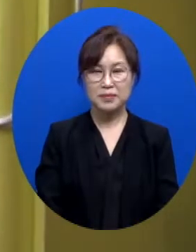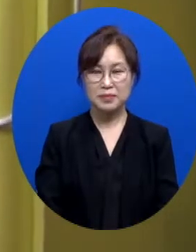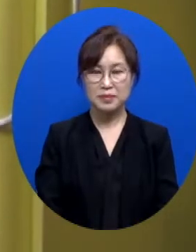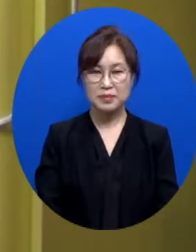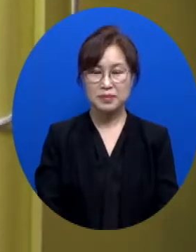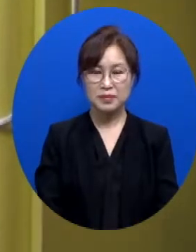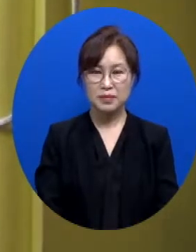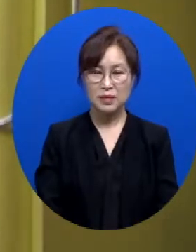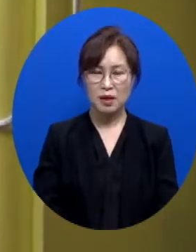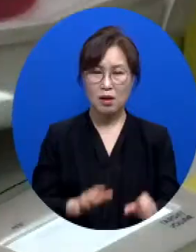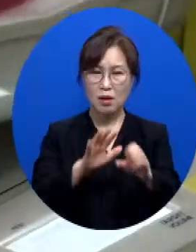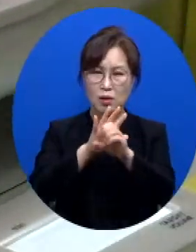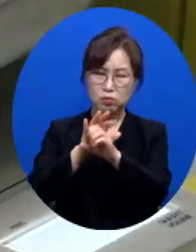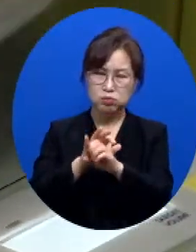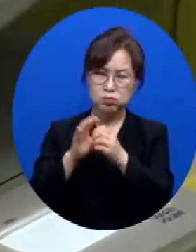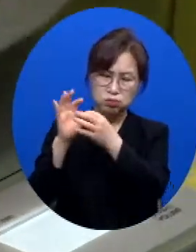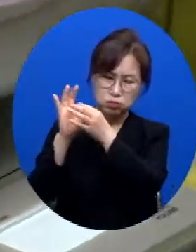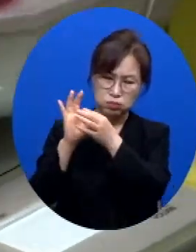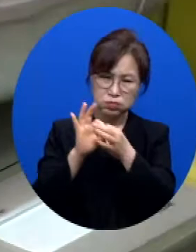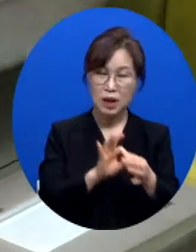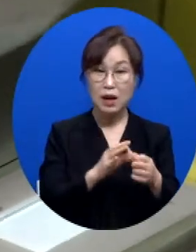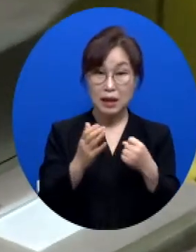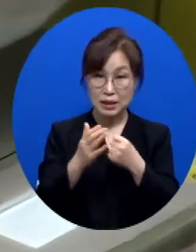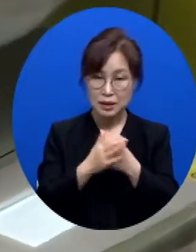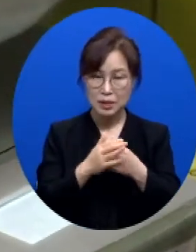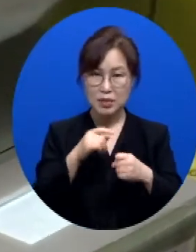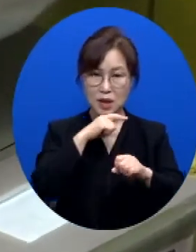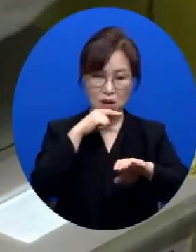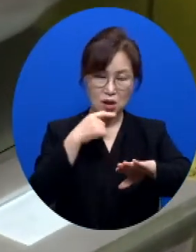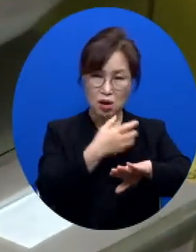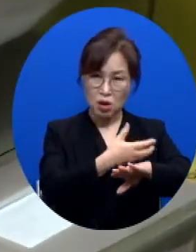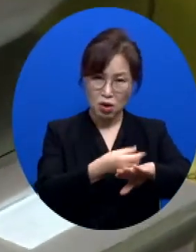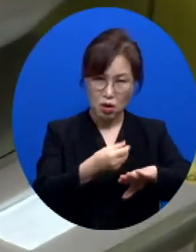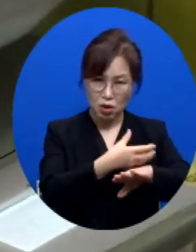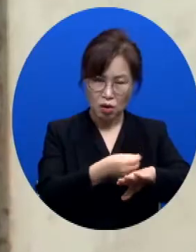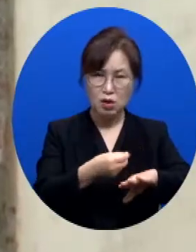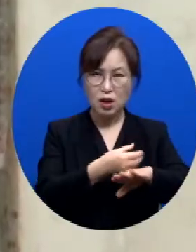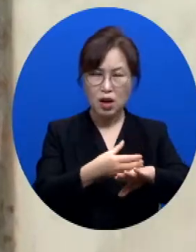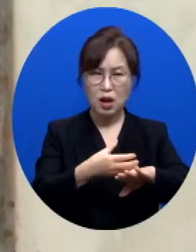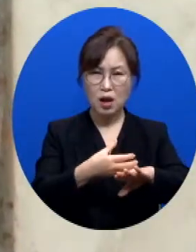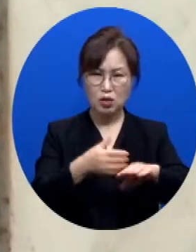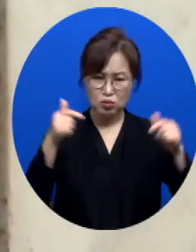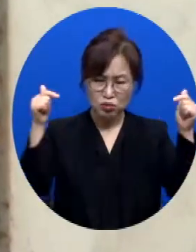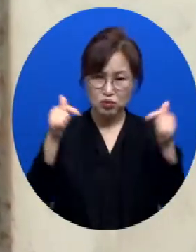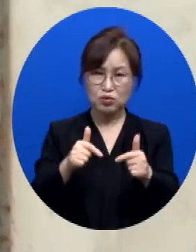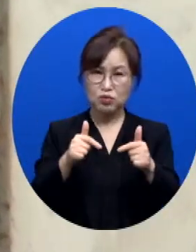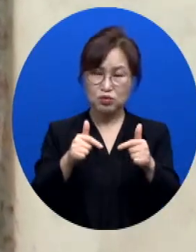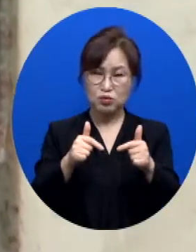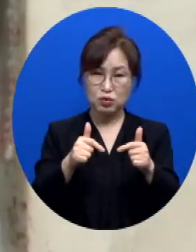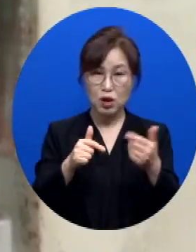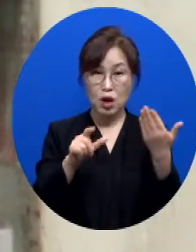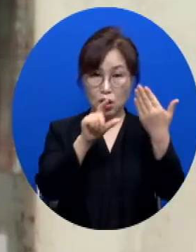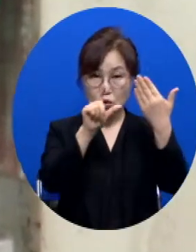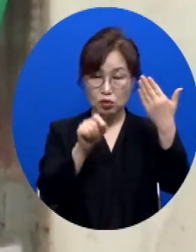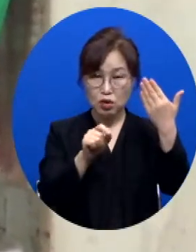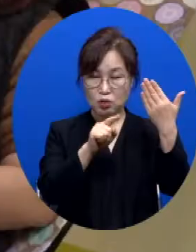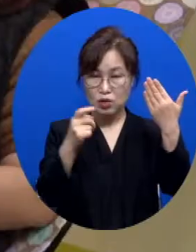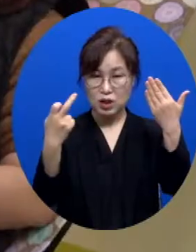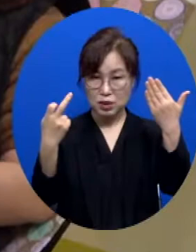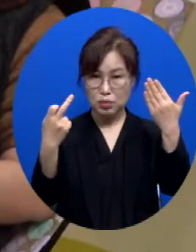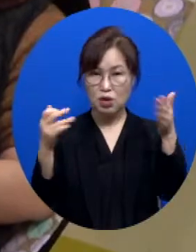사그라들 줄 모르는 코로나19 대유행에 계속되는 혈액 수급난. 특히 평년 9월부터 12월 기간을